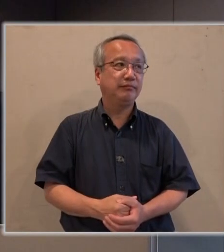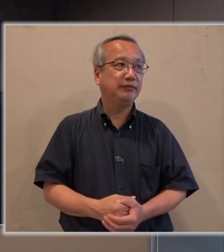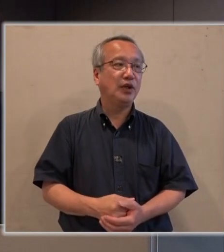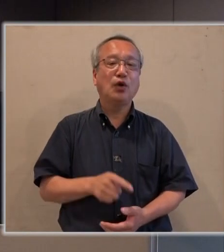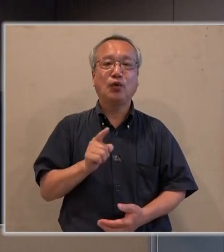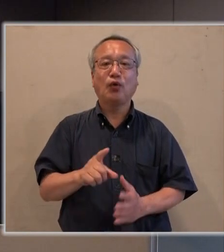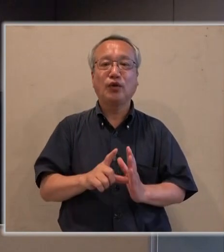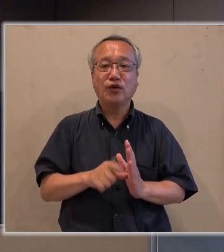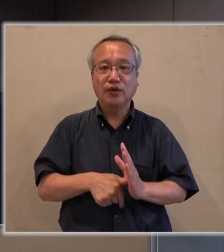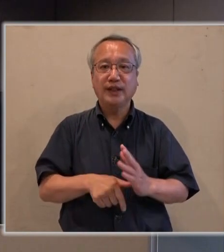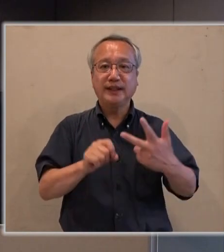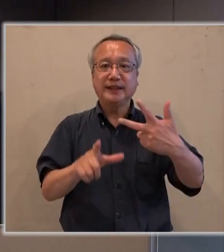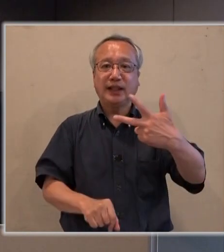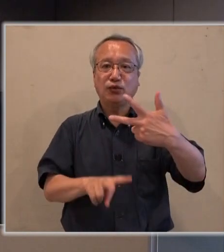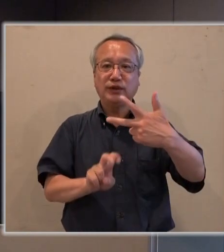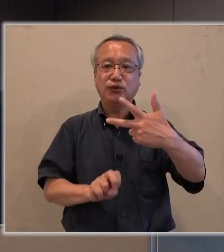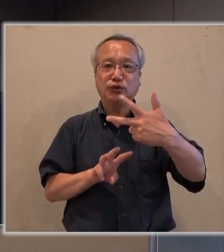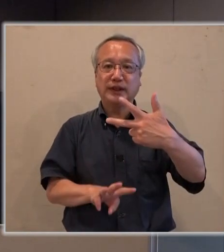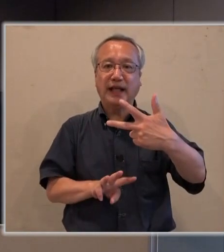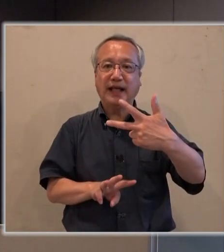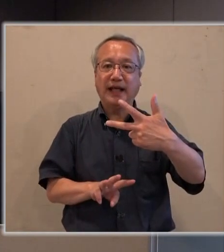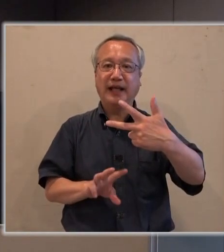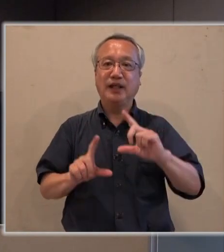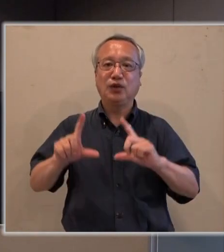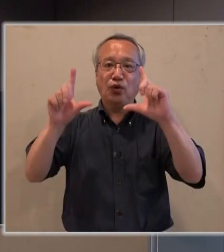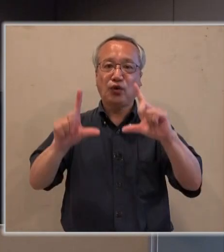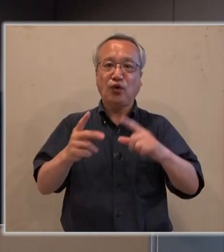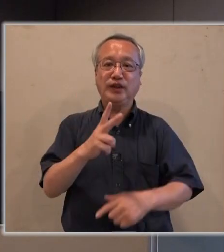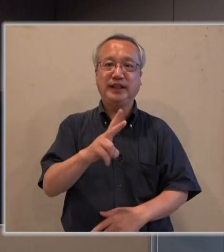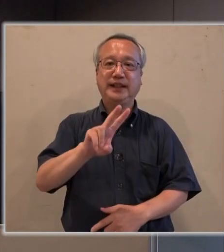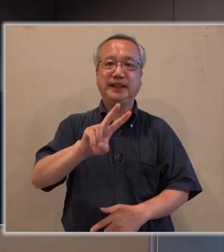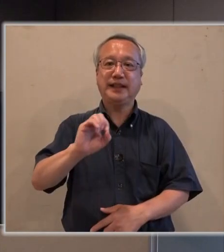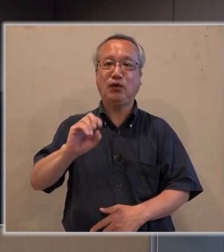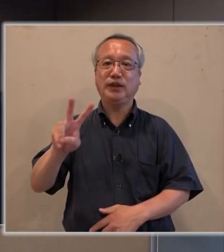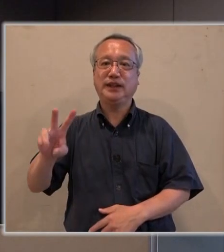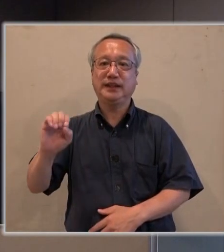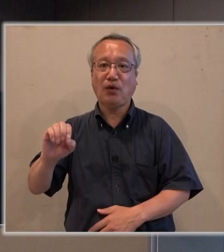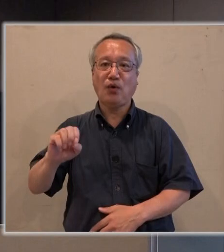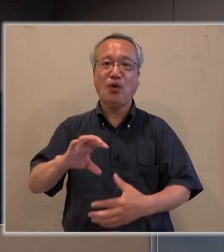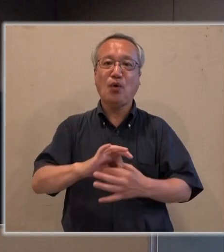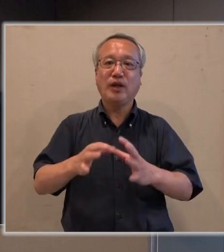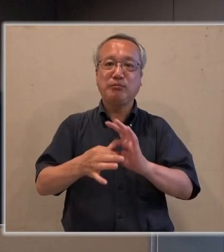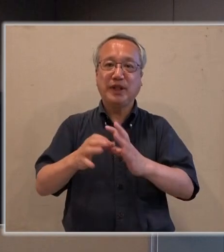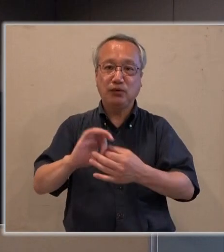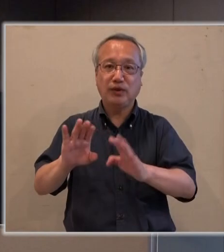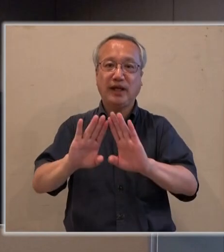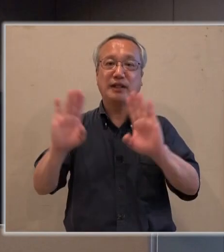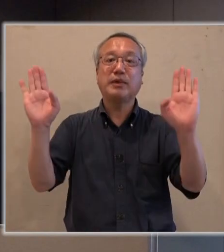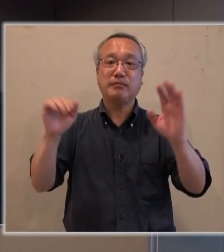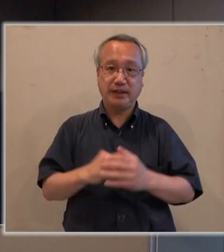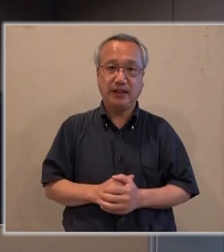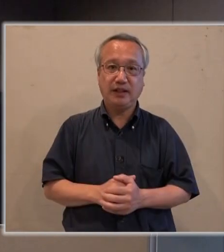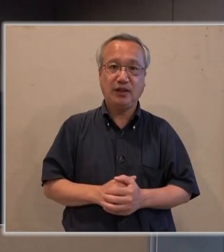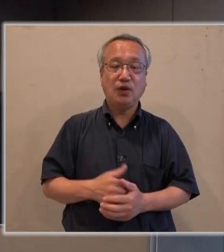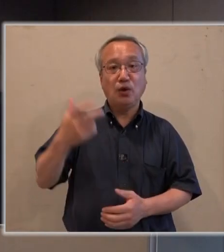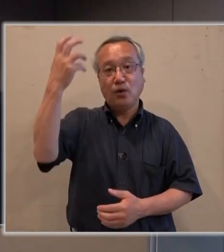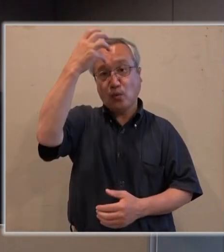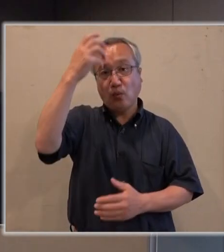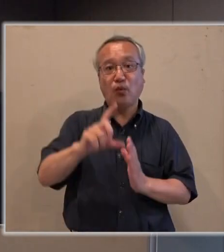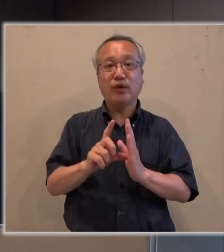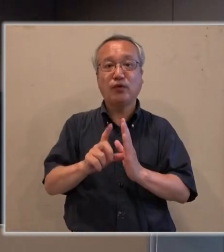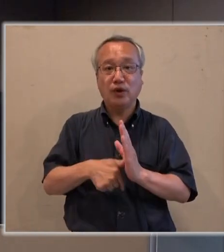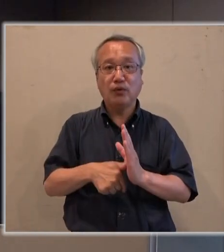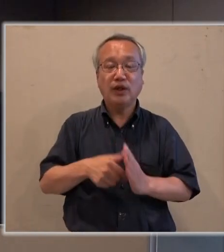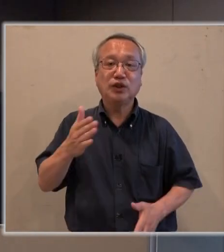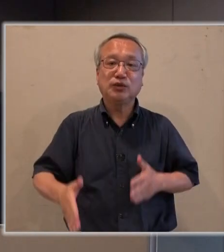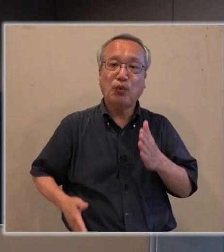そんな中、7月23日、東京2020オリンピックが始まりました。高校生の時は、